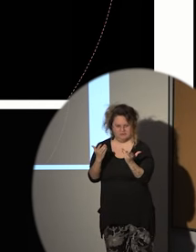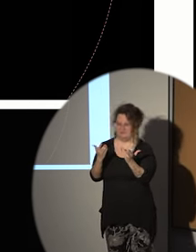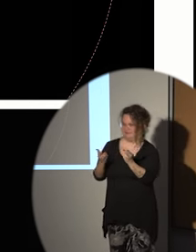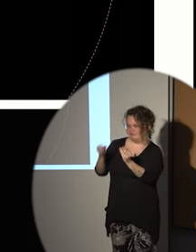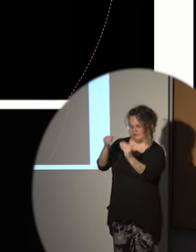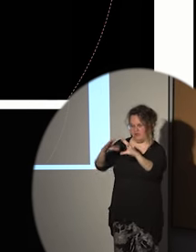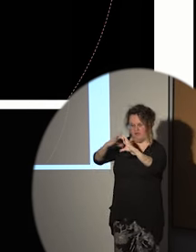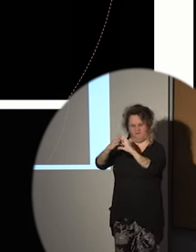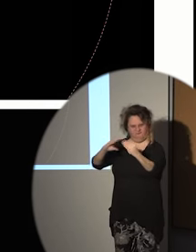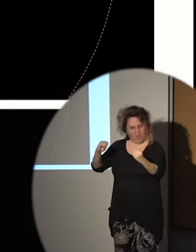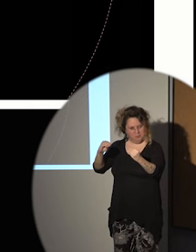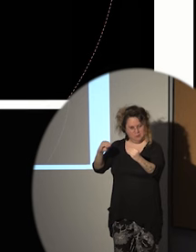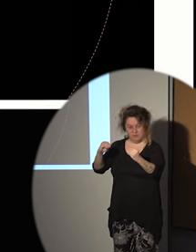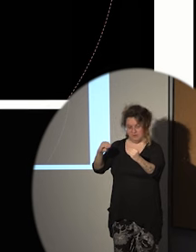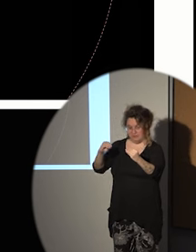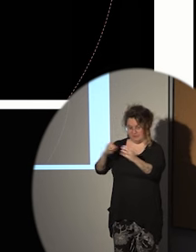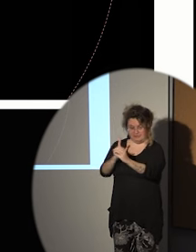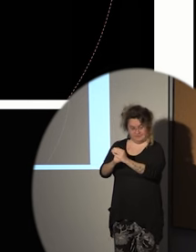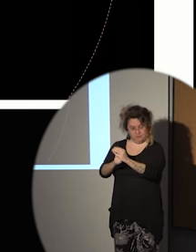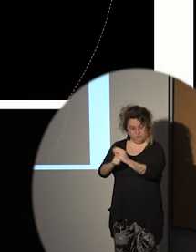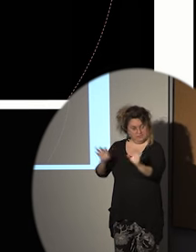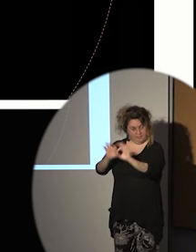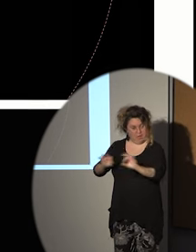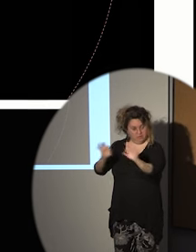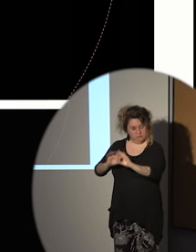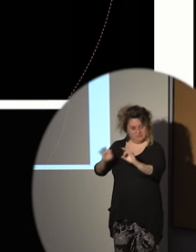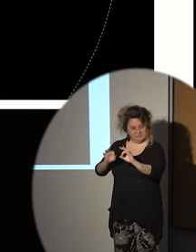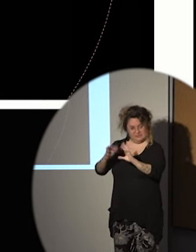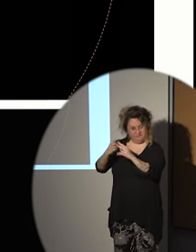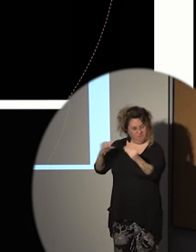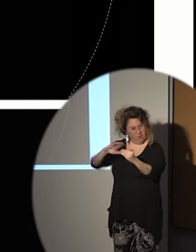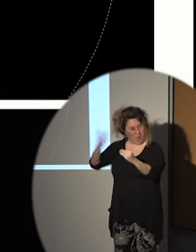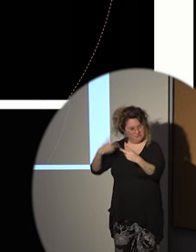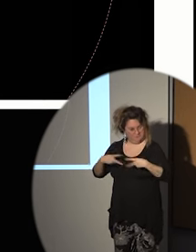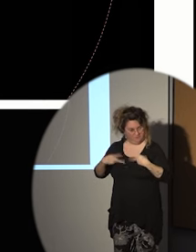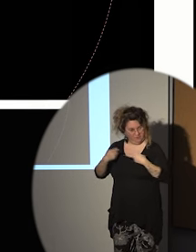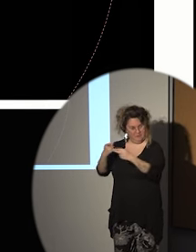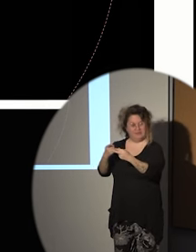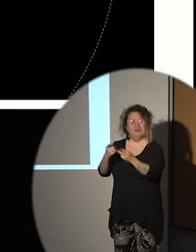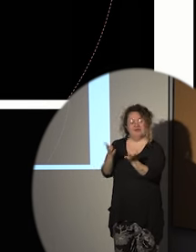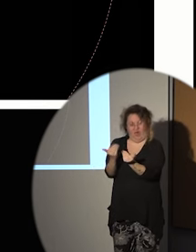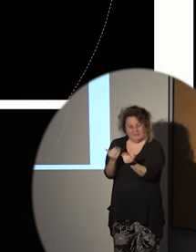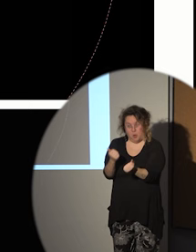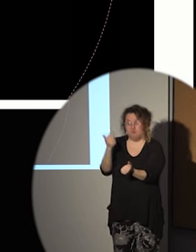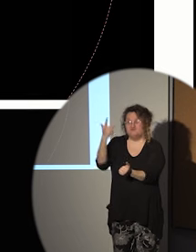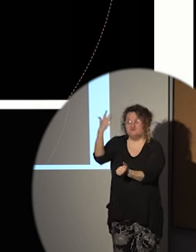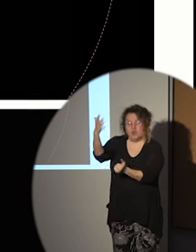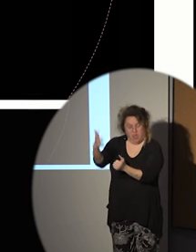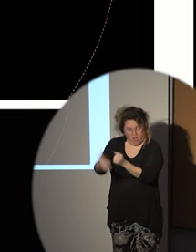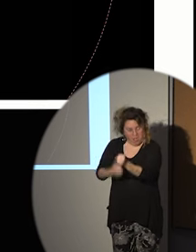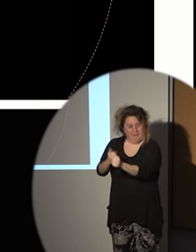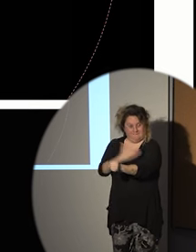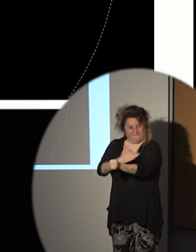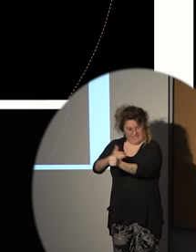cellulaires. Le temps de former une première cellule, il faut attendre plusieurs milliards d'années. Et le temps de former des animaux complexes comme nous, il